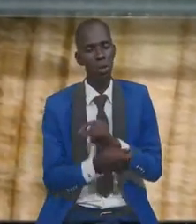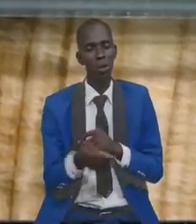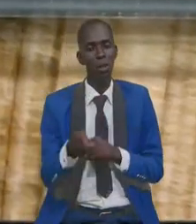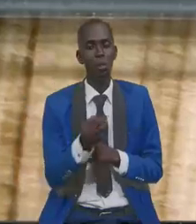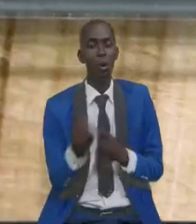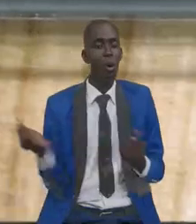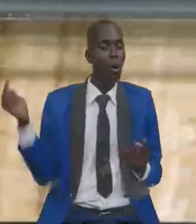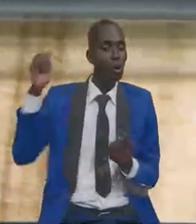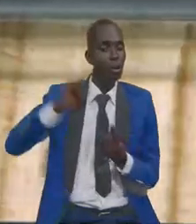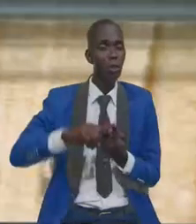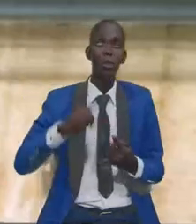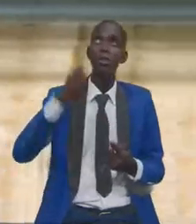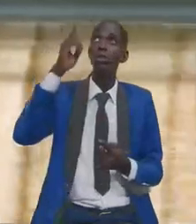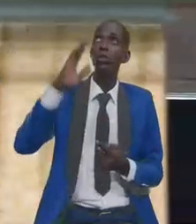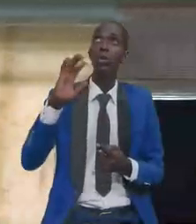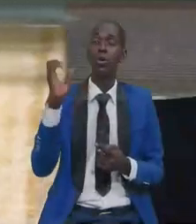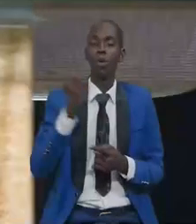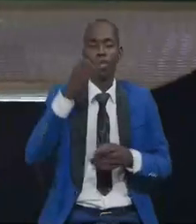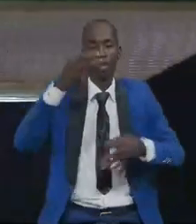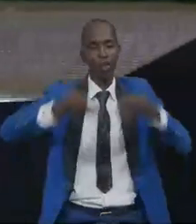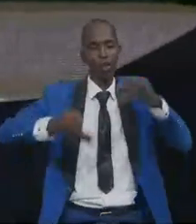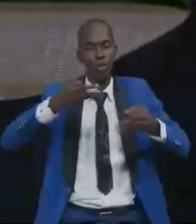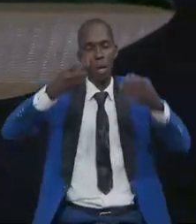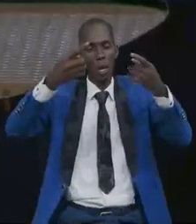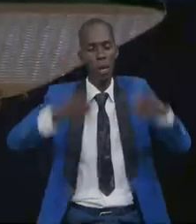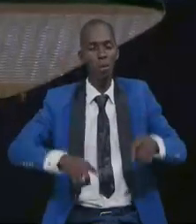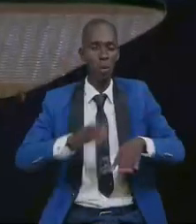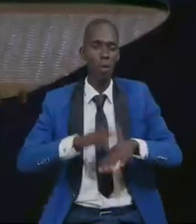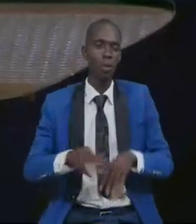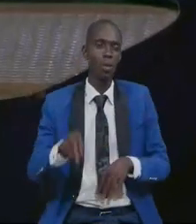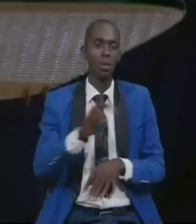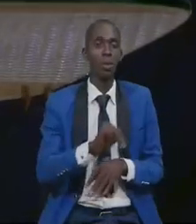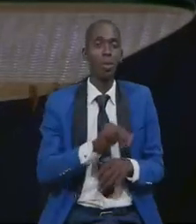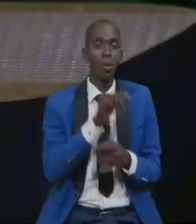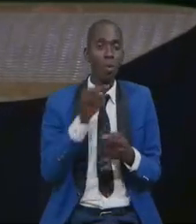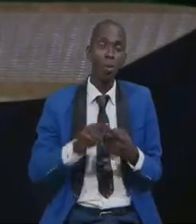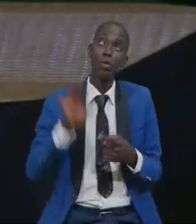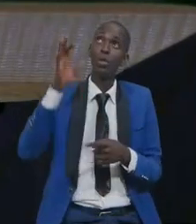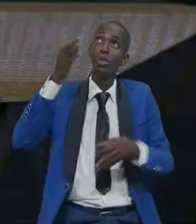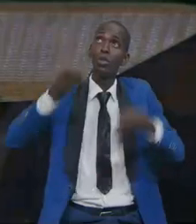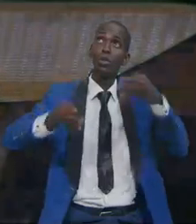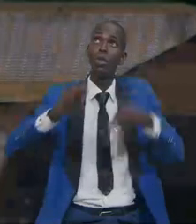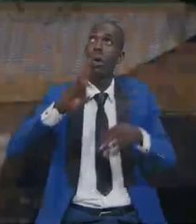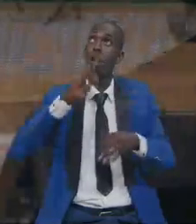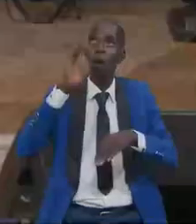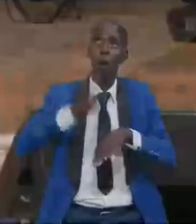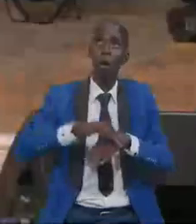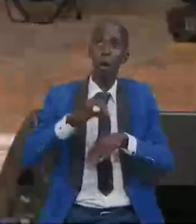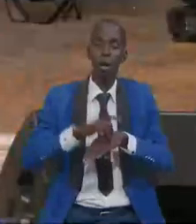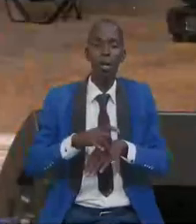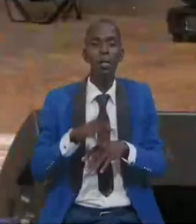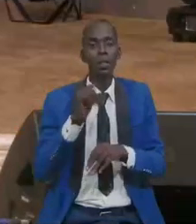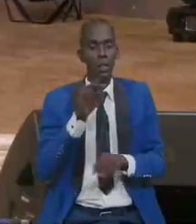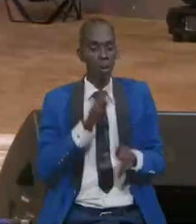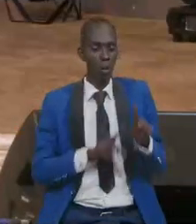eux. Il dit que c'est lorsque ton jugement descend sur la terre que les habitants du monde apprennent